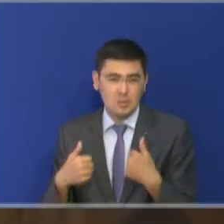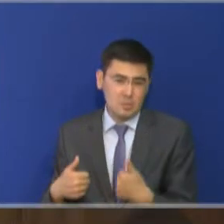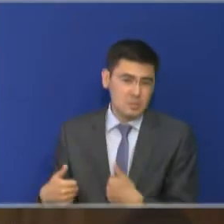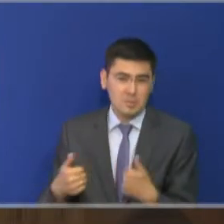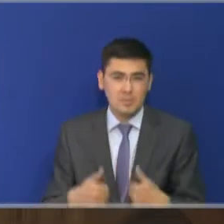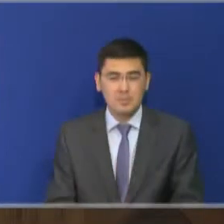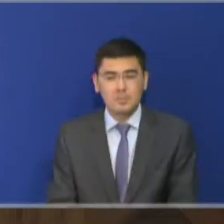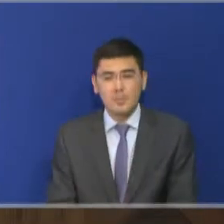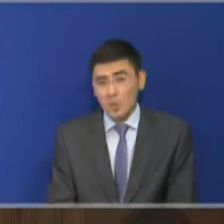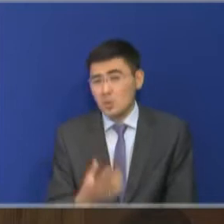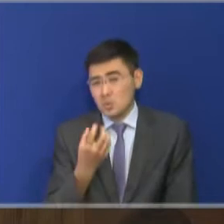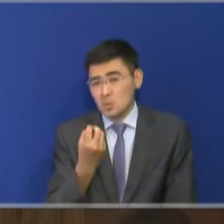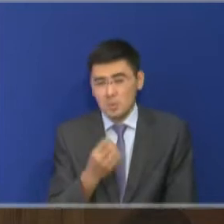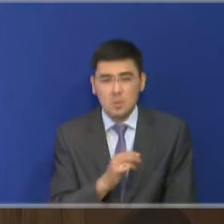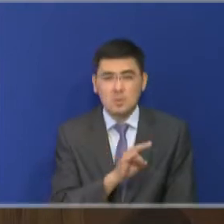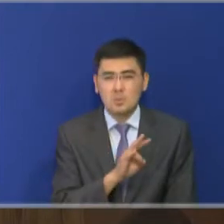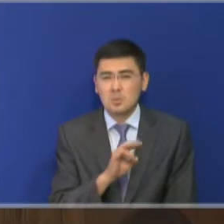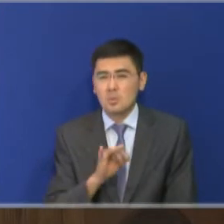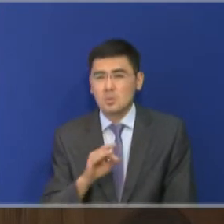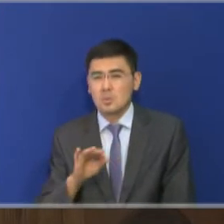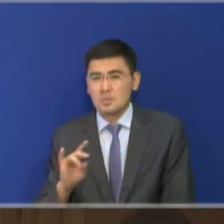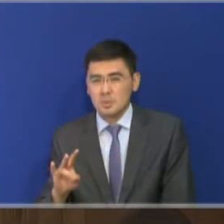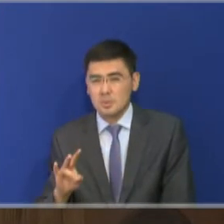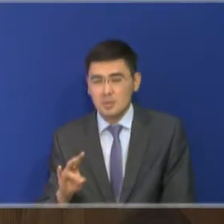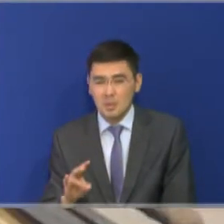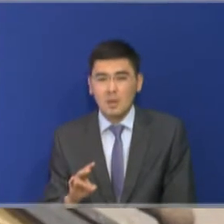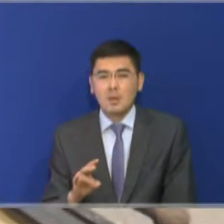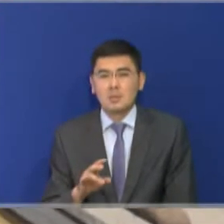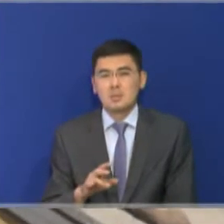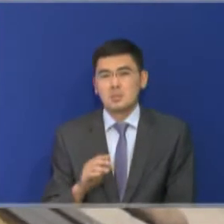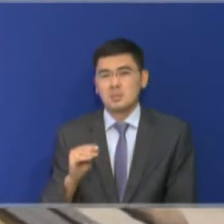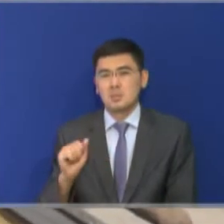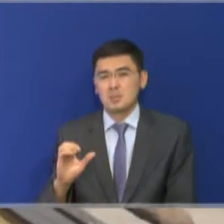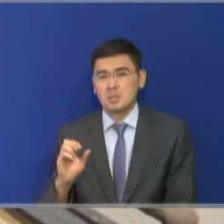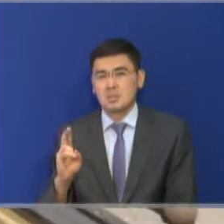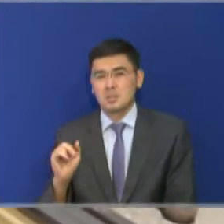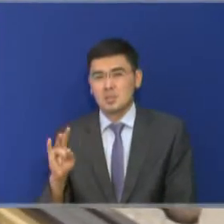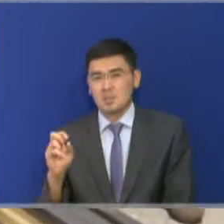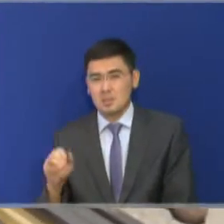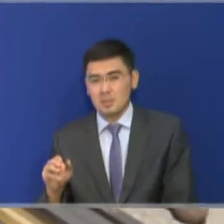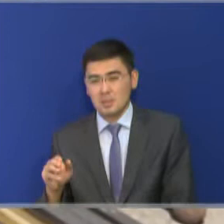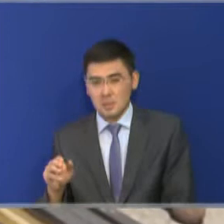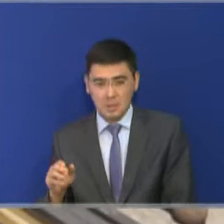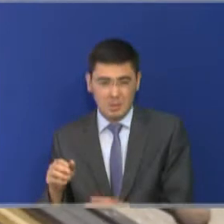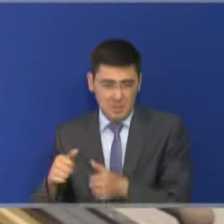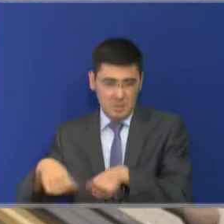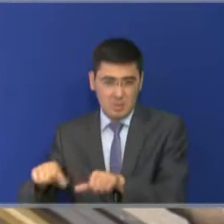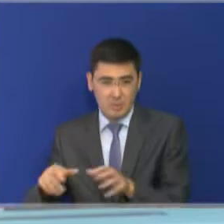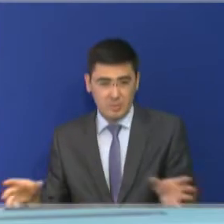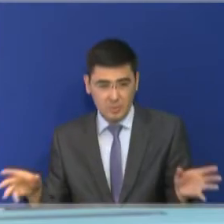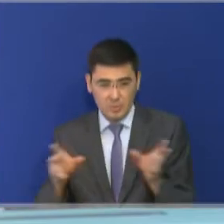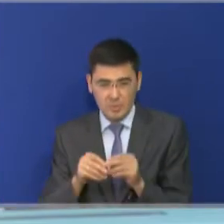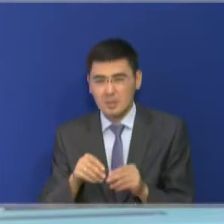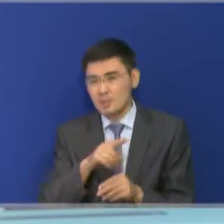тілеймін. Сондай-ақ Нұр Отан партиясының қалалық филиалы Жас Отан жастар қанаты мен іскер әйелдер қауымдастығы ата-аналарға